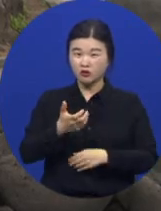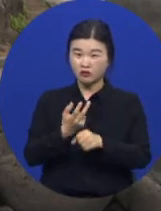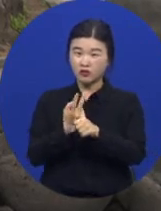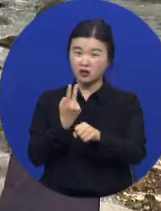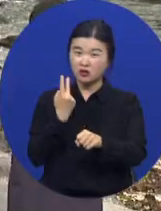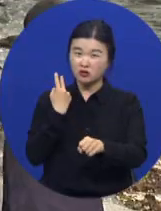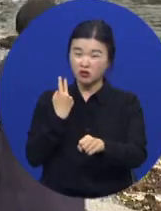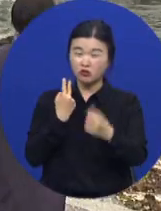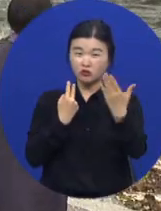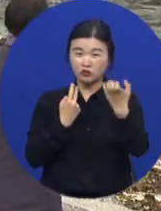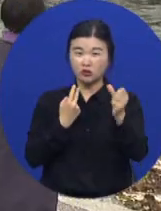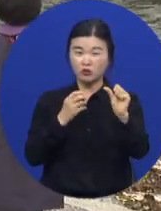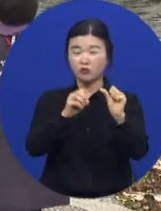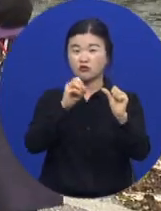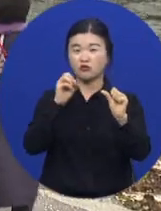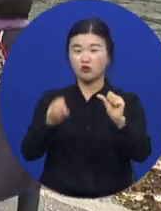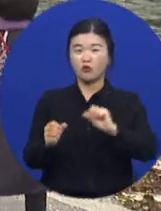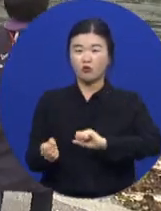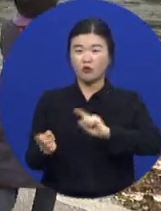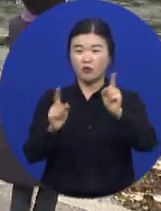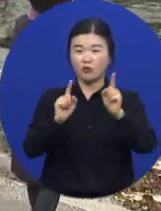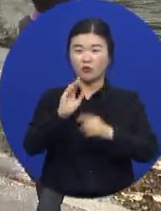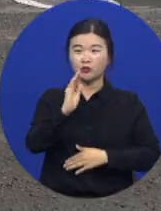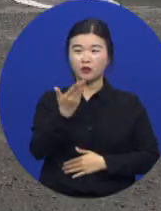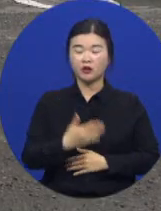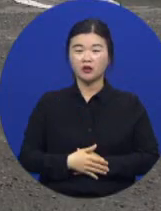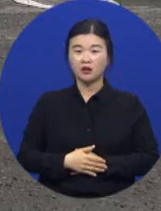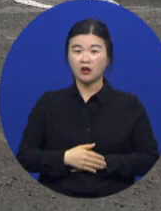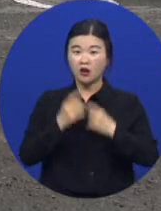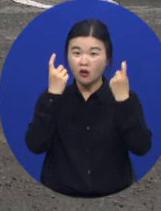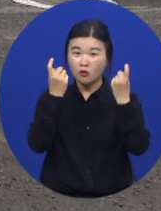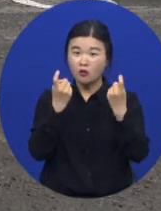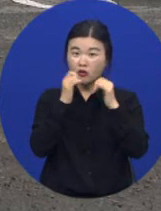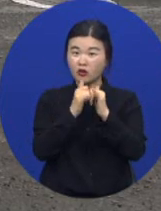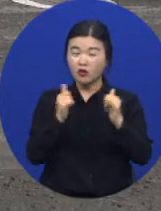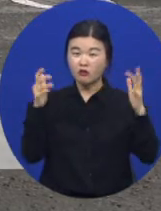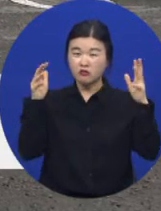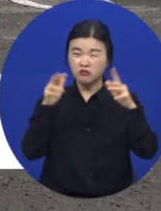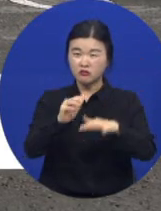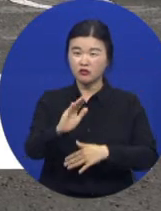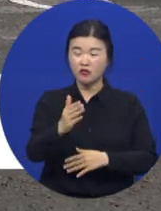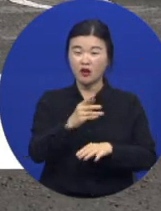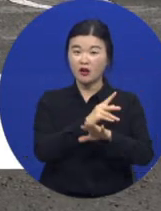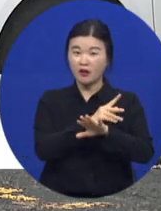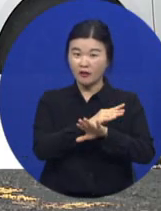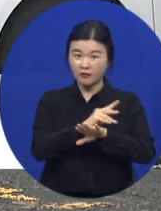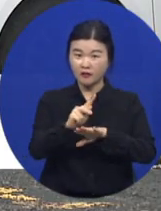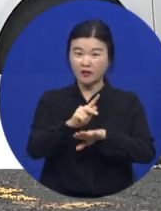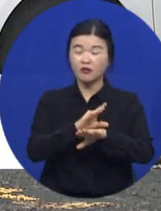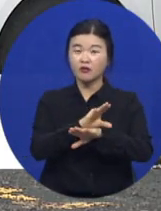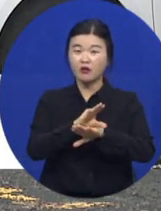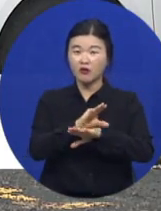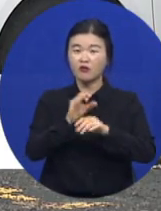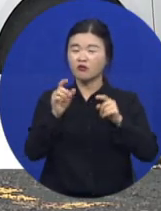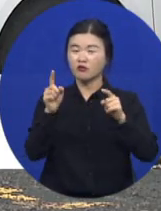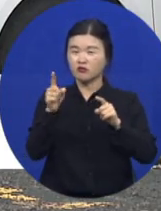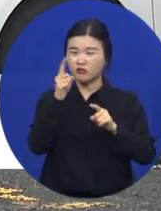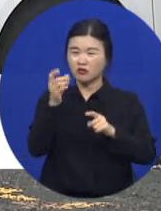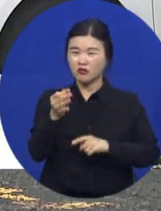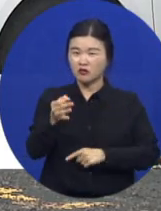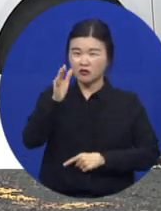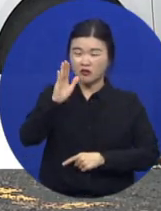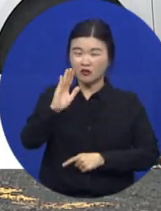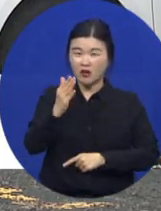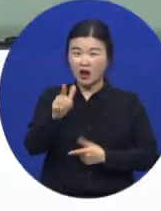재작년에 95% 수준을 회복했습니다. 관광객들이 몰리면서 렌터카 요금은 크게 뛰어 중형